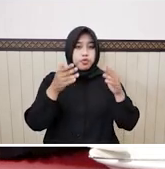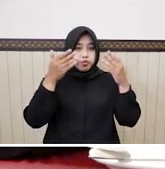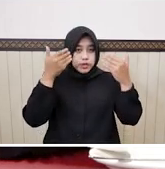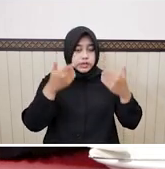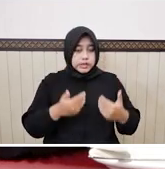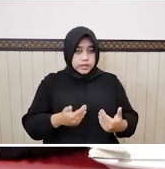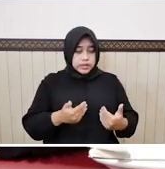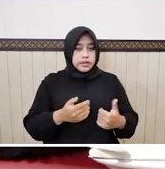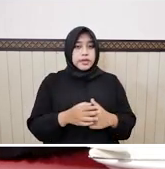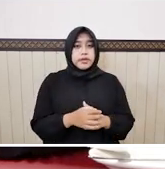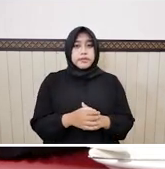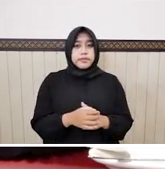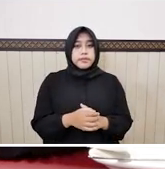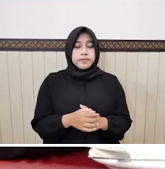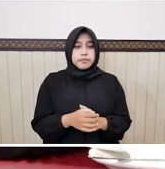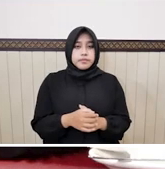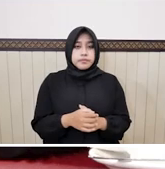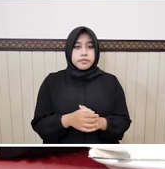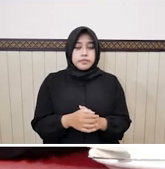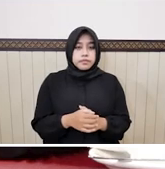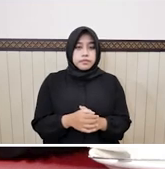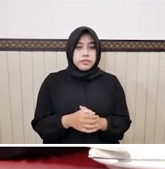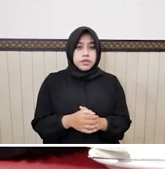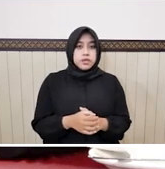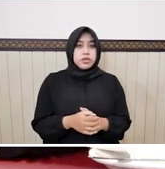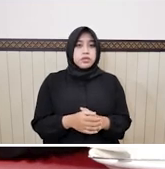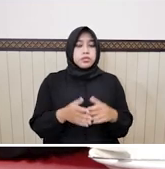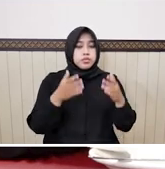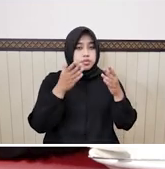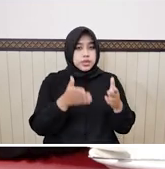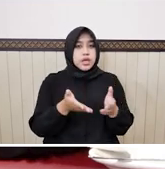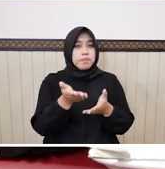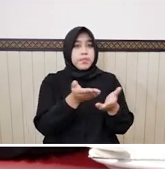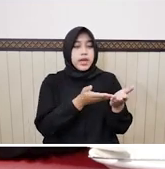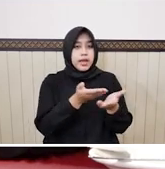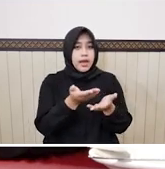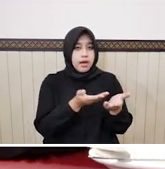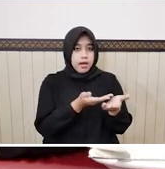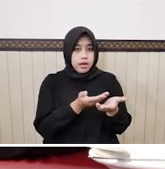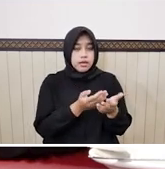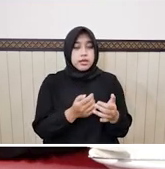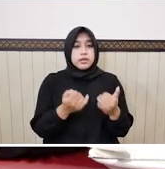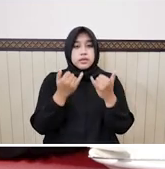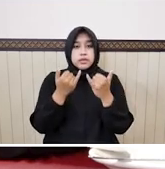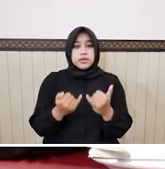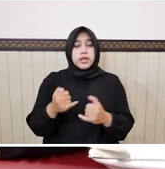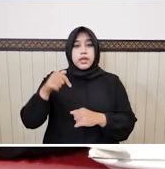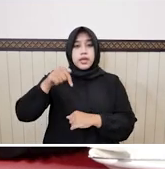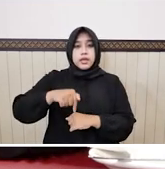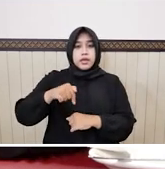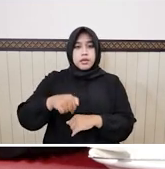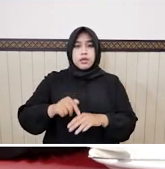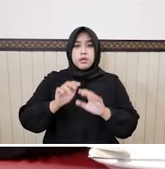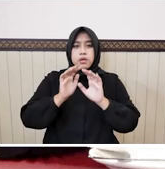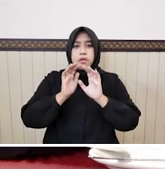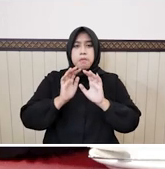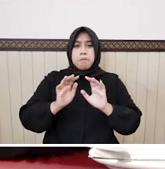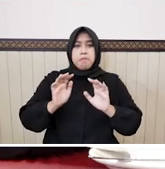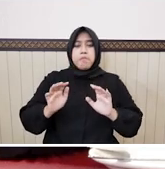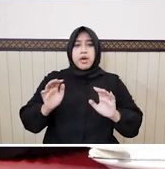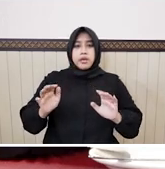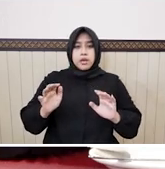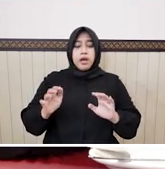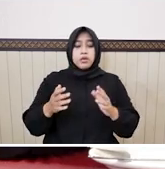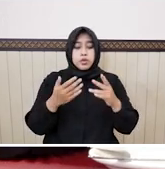pada eh layanannya dan saat ini banyak sekali